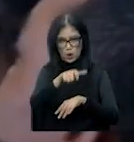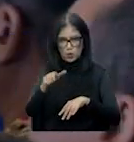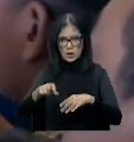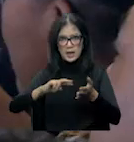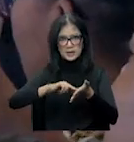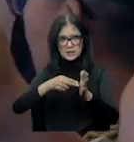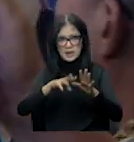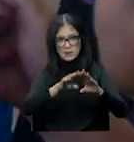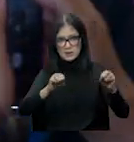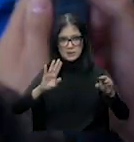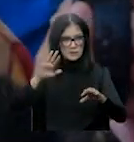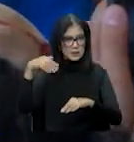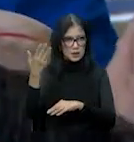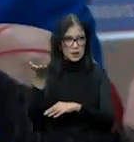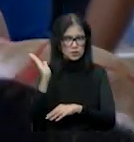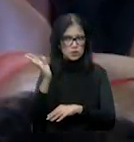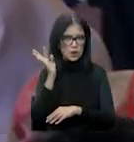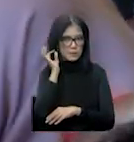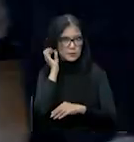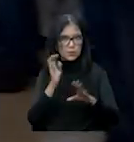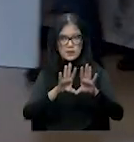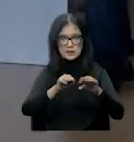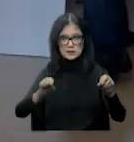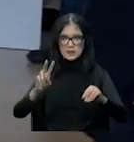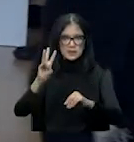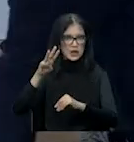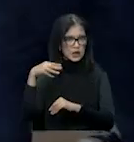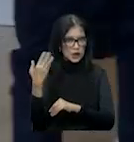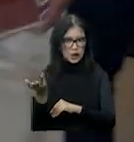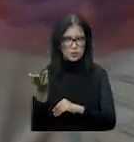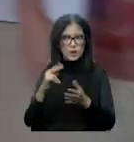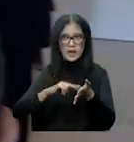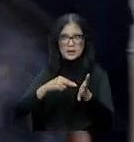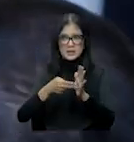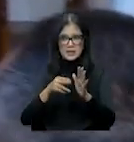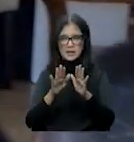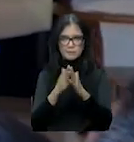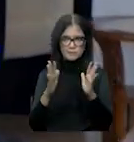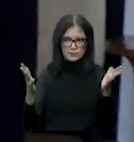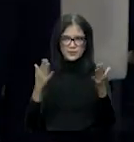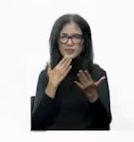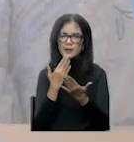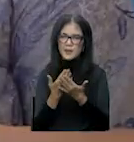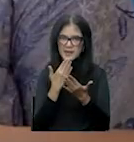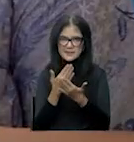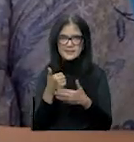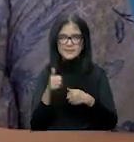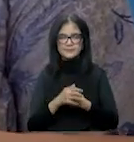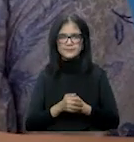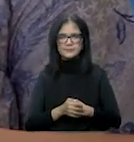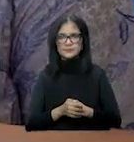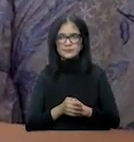5 tahun dan karyawan wanita yang telah bekerja selama 3 tahun sebagai bentuk apresiasi Eh